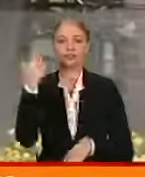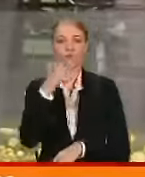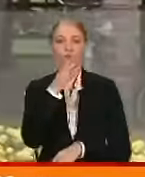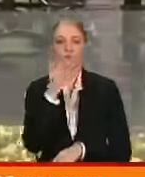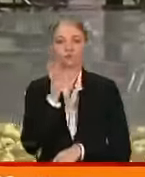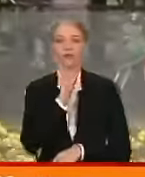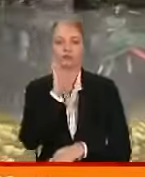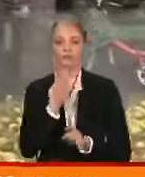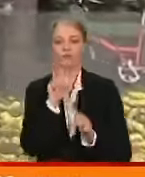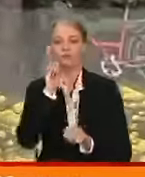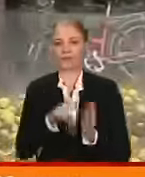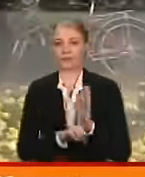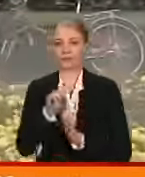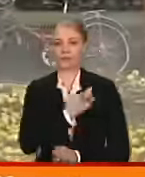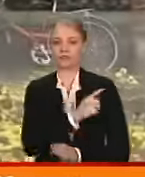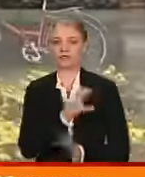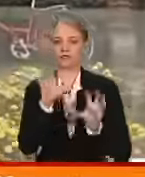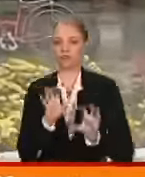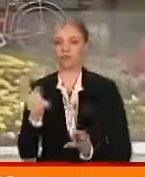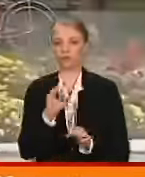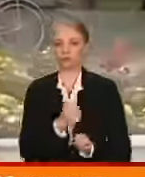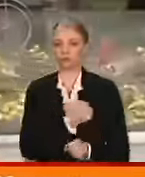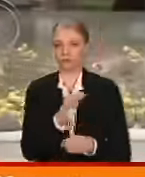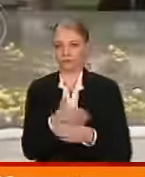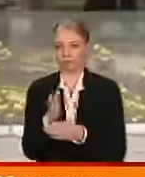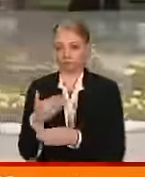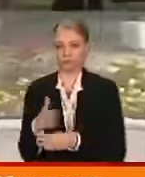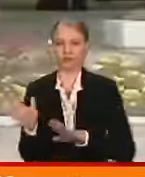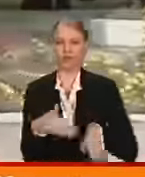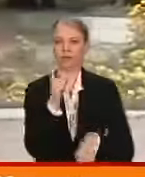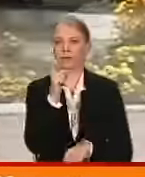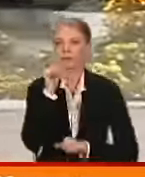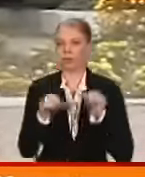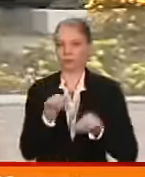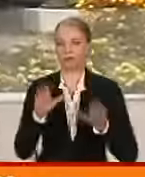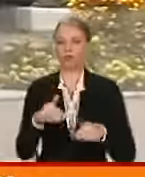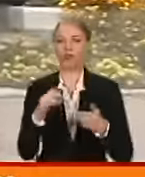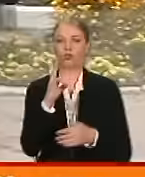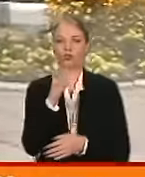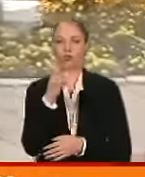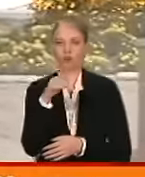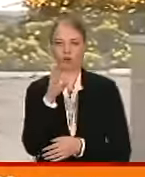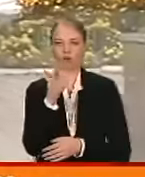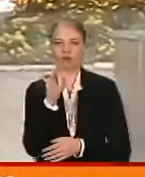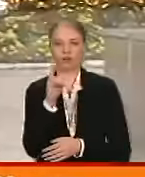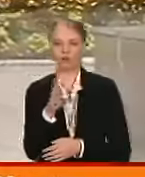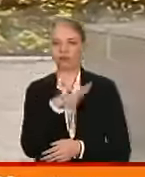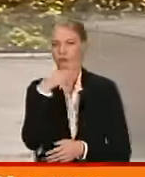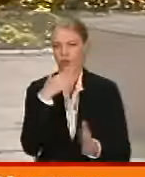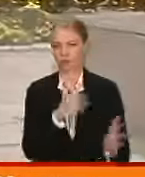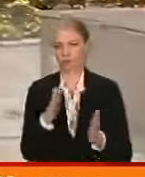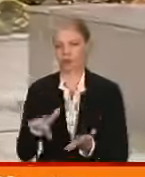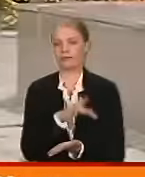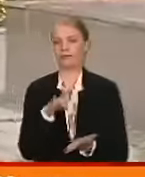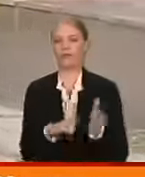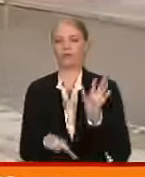в Україні вступив у силу закон про декомунізацію, минуло півтора року. Відтоді в Новгороді-Сіверському відбулося багато подій. У